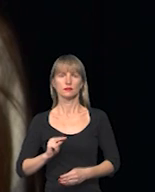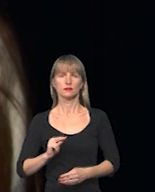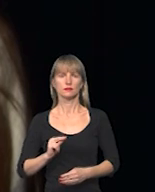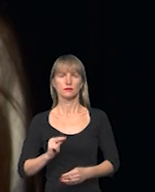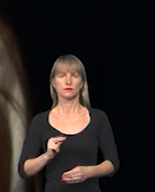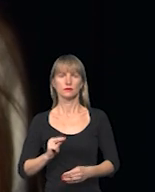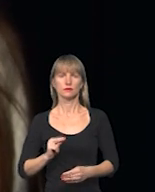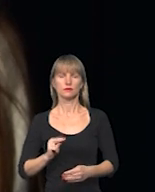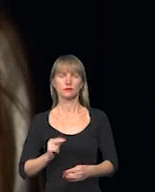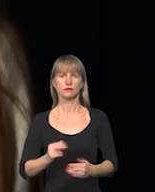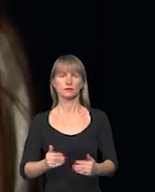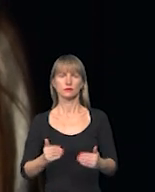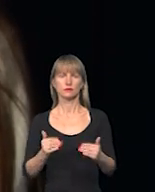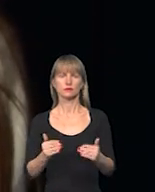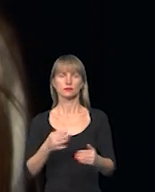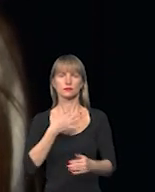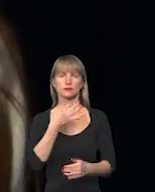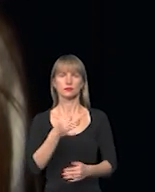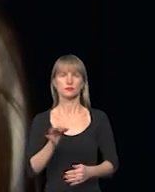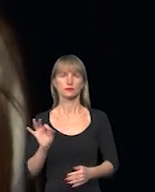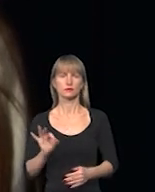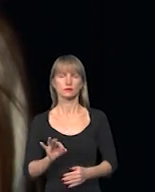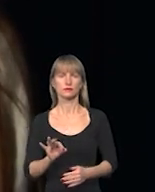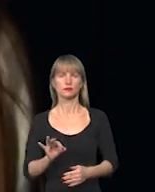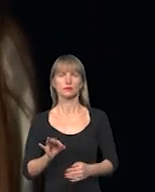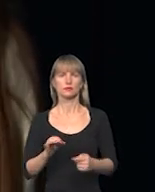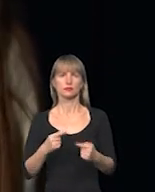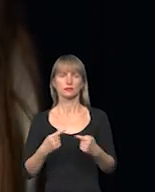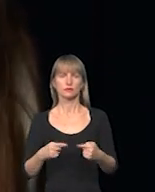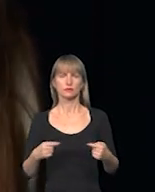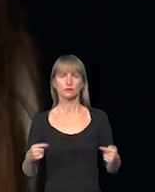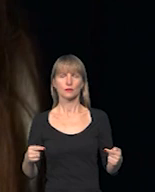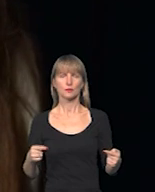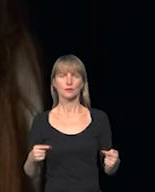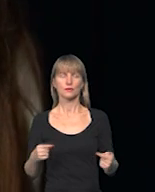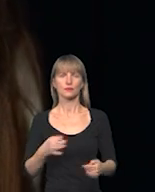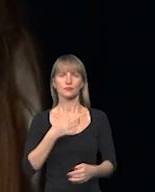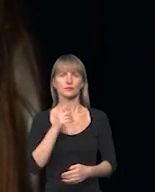Етап, скажу відразу, мабуть, людям здається, що художник – це